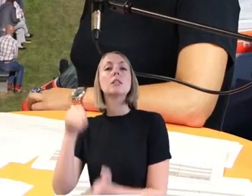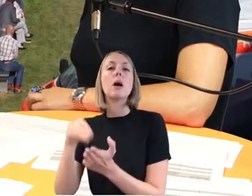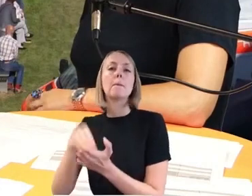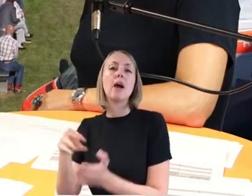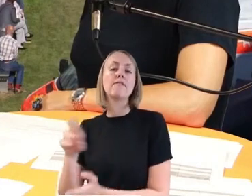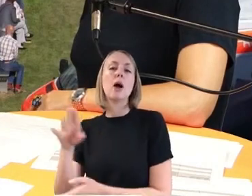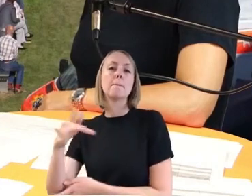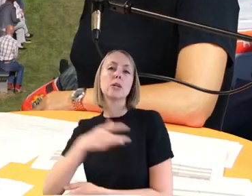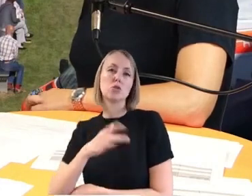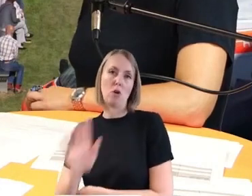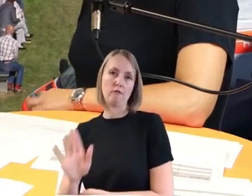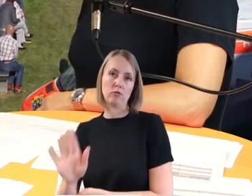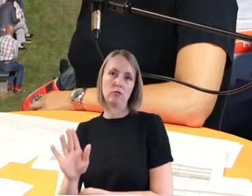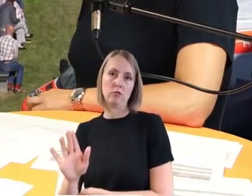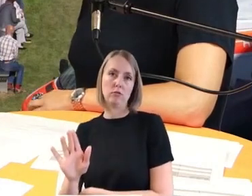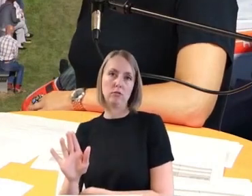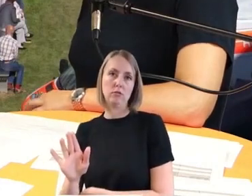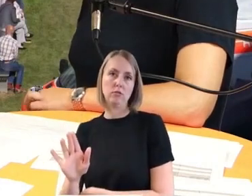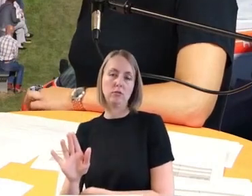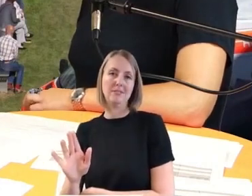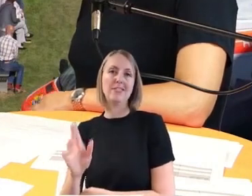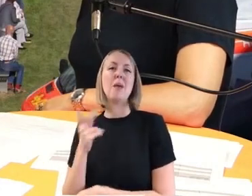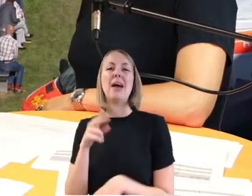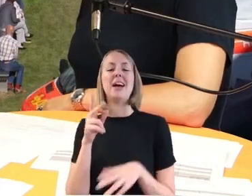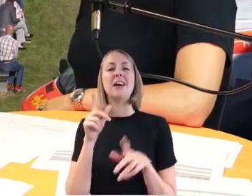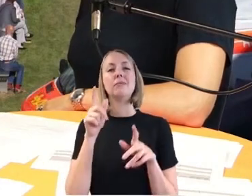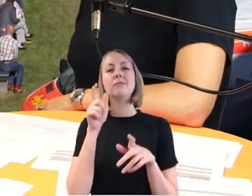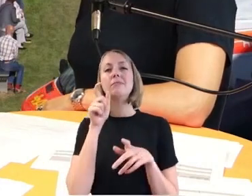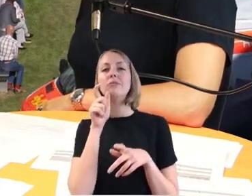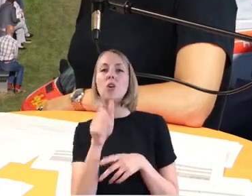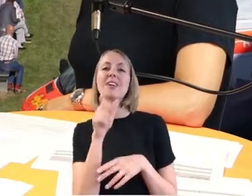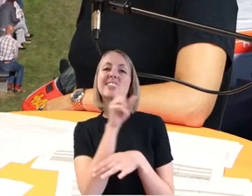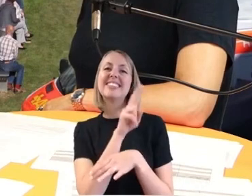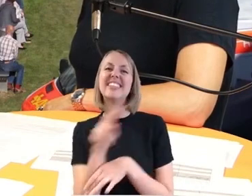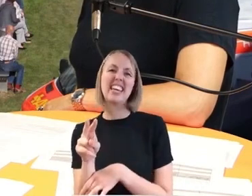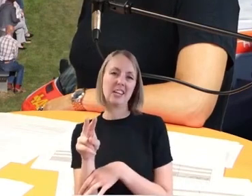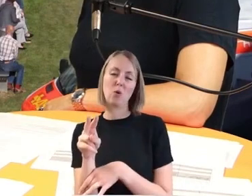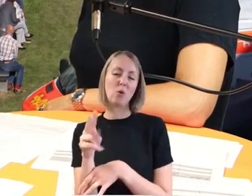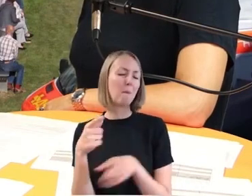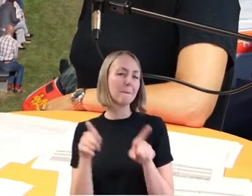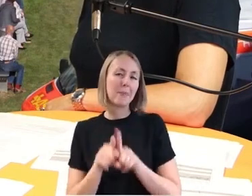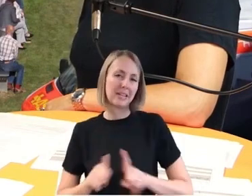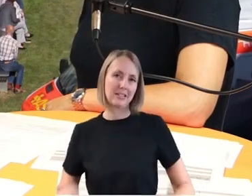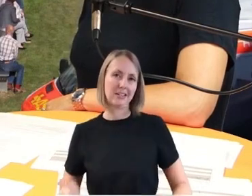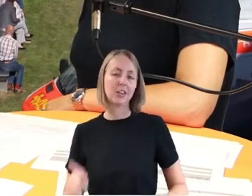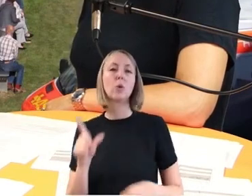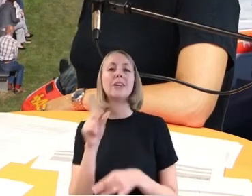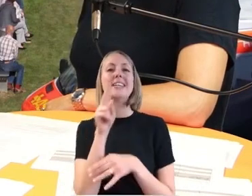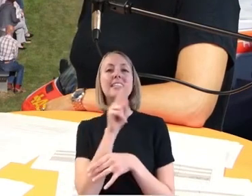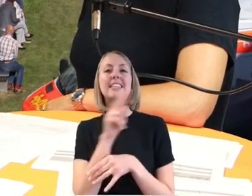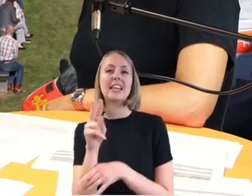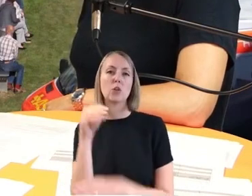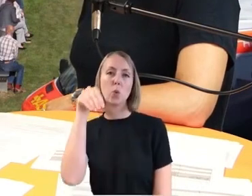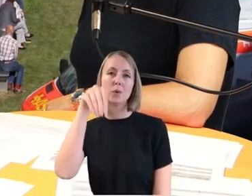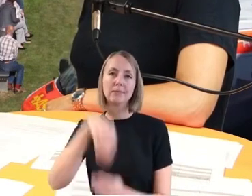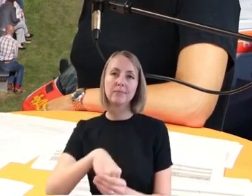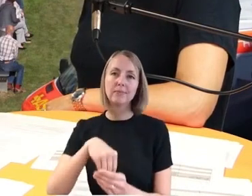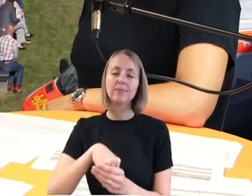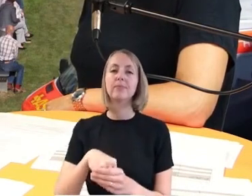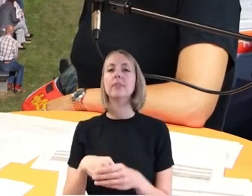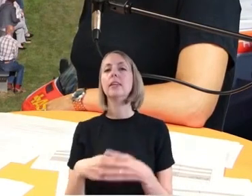der Sichtung gar nicht greifen, weil die Sichtung beschreibt oder beinhaltet